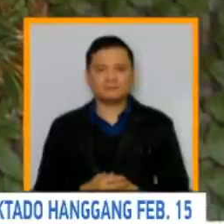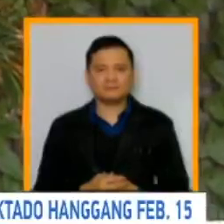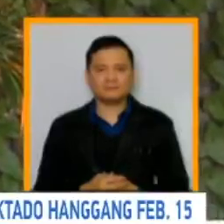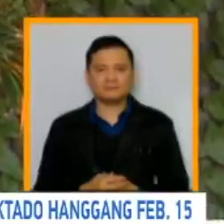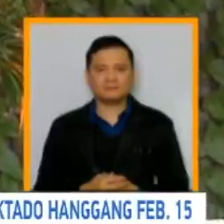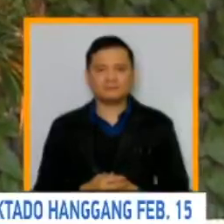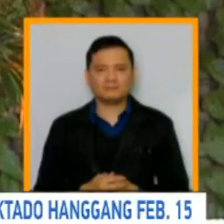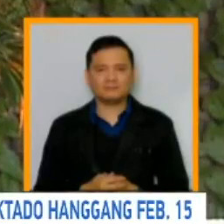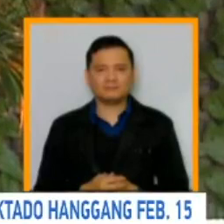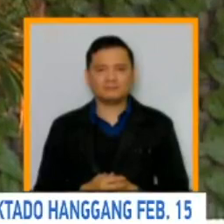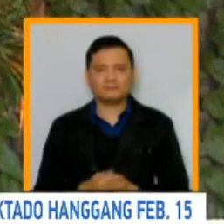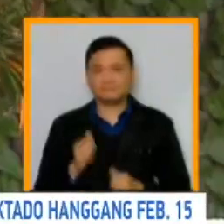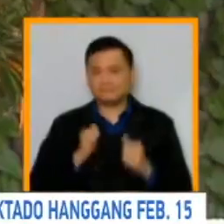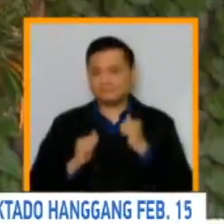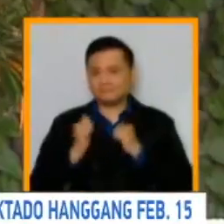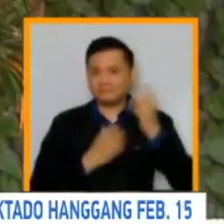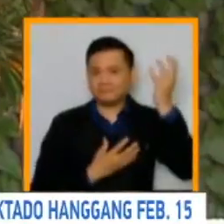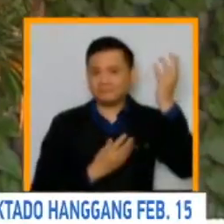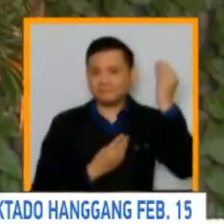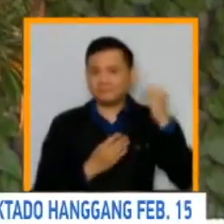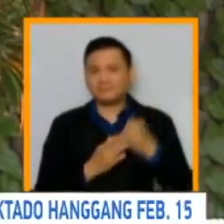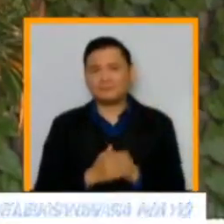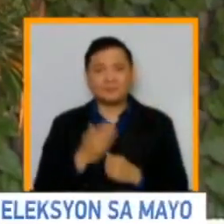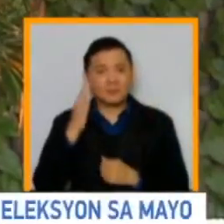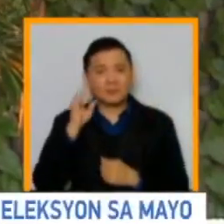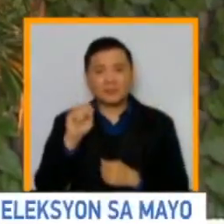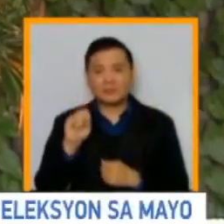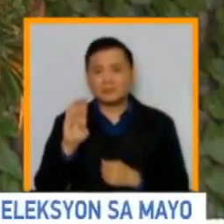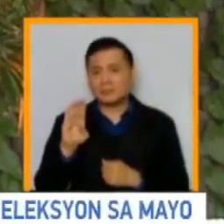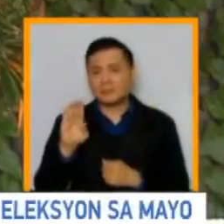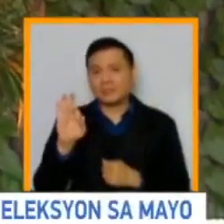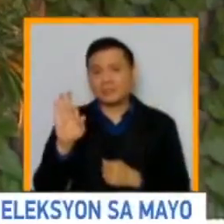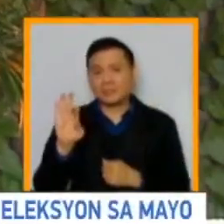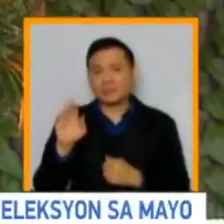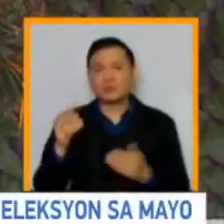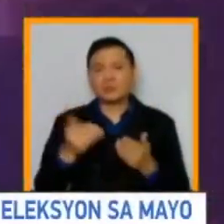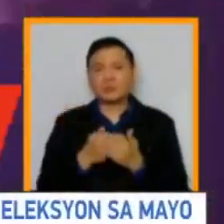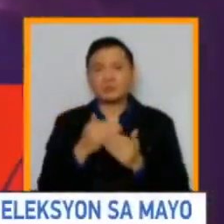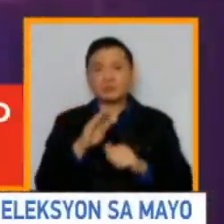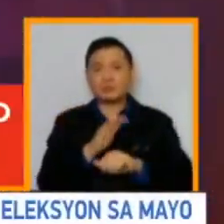May bagong record ang Pinoy pop group na SB19 sa Billboard.